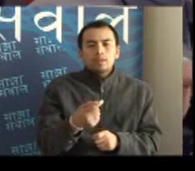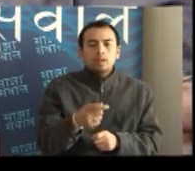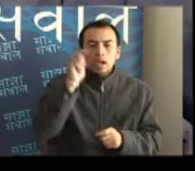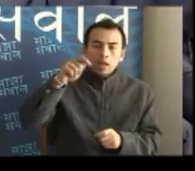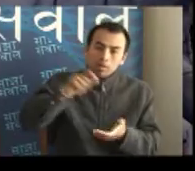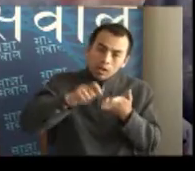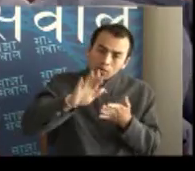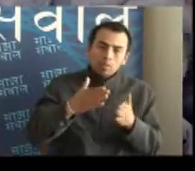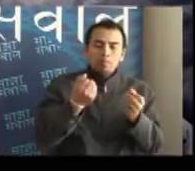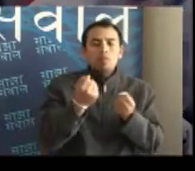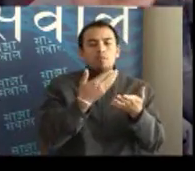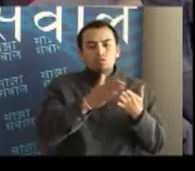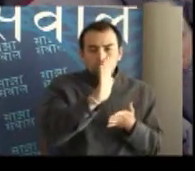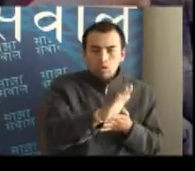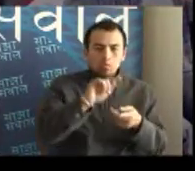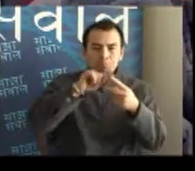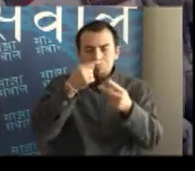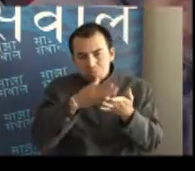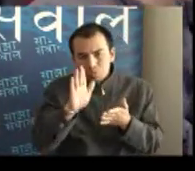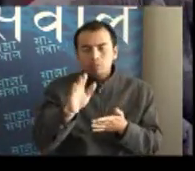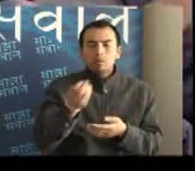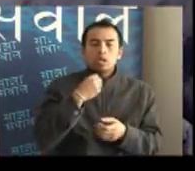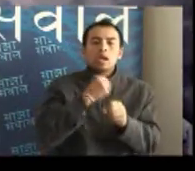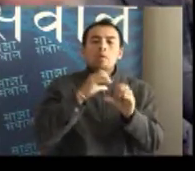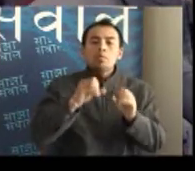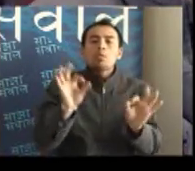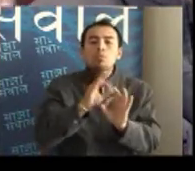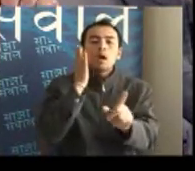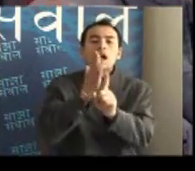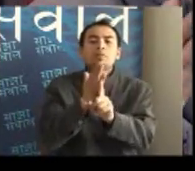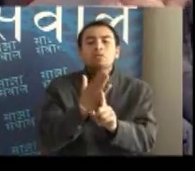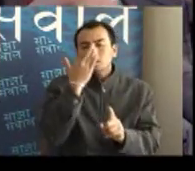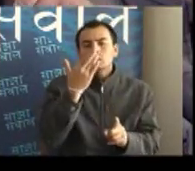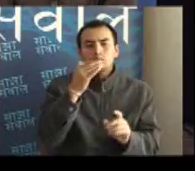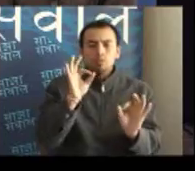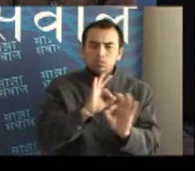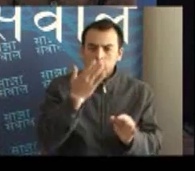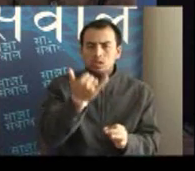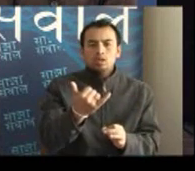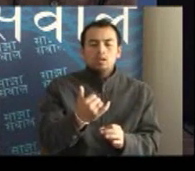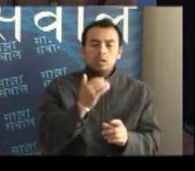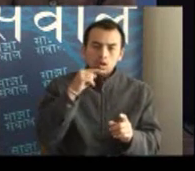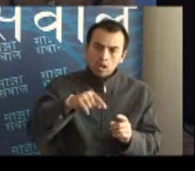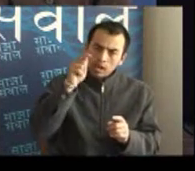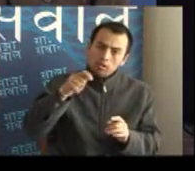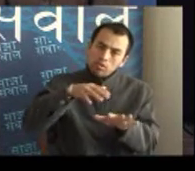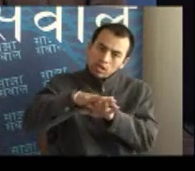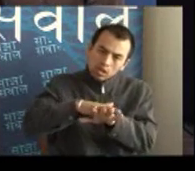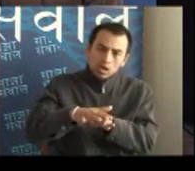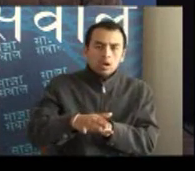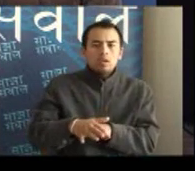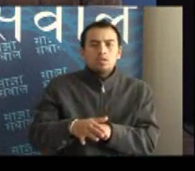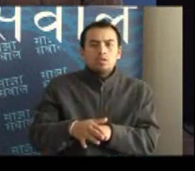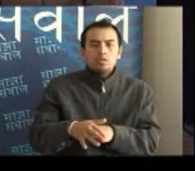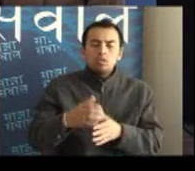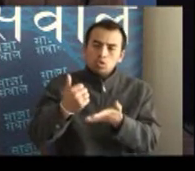कानुनमा लेखा बसमा यति छुट्छ यहाँ त्यति छुट्छ, त्यो कार्यान्वयन नगर्ने मान्छेलाई कार्यान्वयन लागौँ न हामी यति भएपछि हामीलाई चाहिँ अहिलेको कानुनले पनि हामीलाई धेरै कुरा